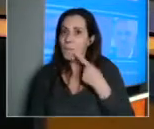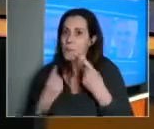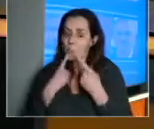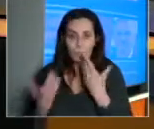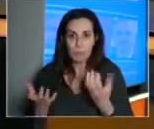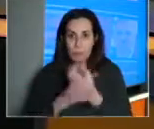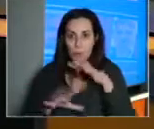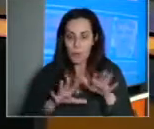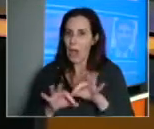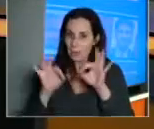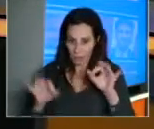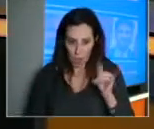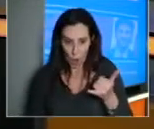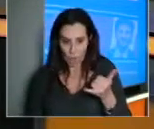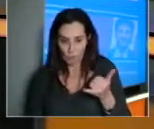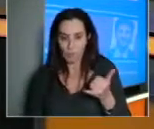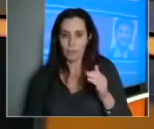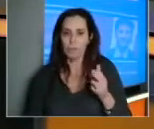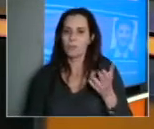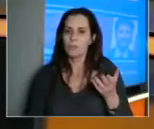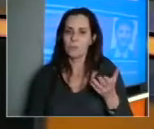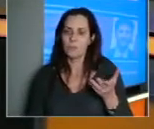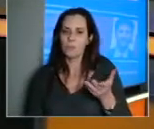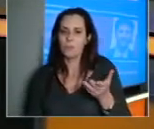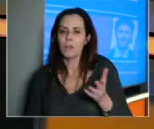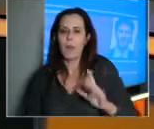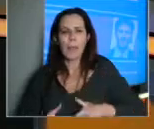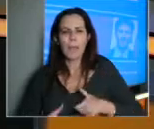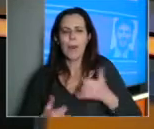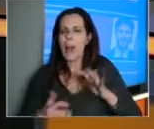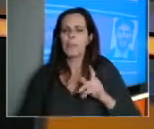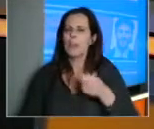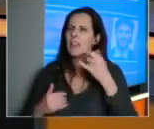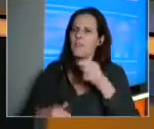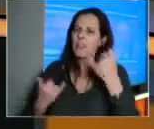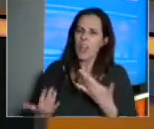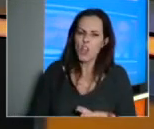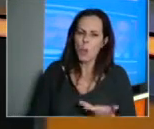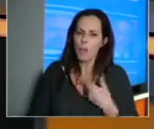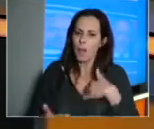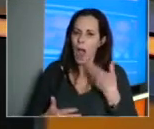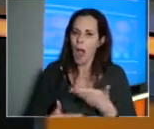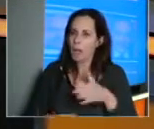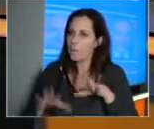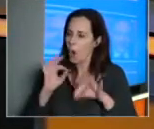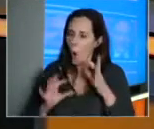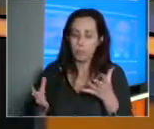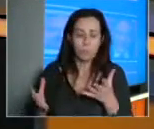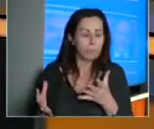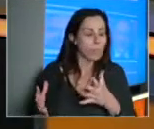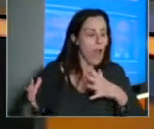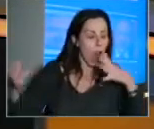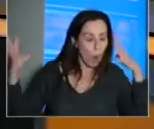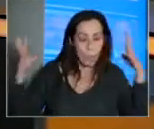ומתן הקואליציוני התחיל, נכון? נכון, הבוקר. עכשיו, מה נסגר, למה היום? למה? אנחנו אחרי מערכת בחירות